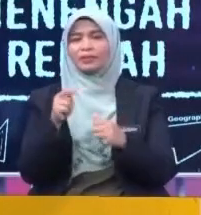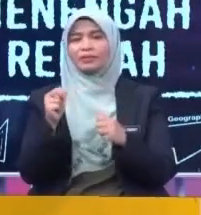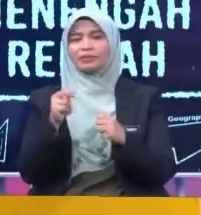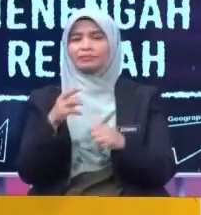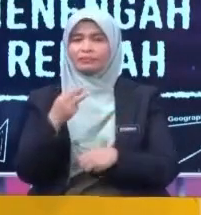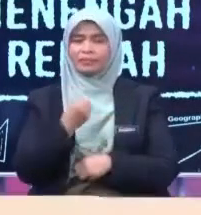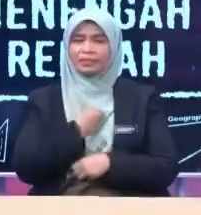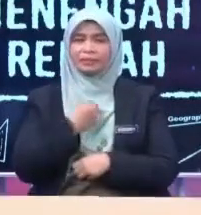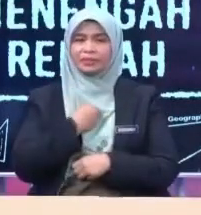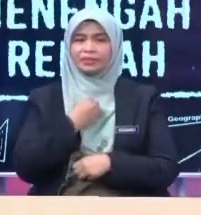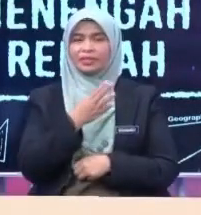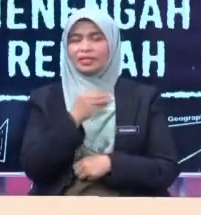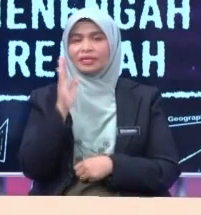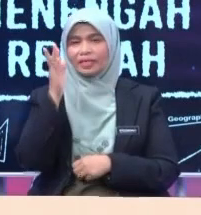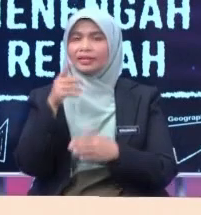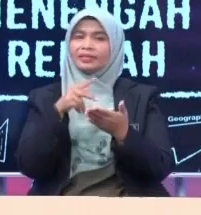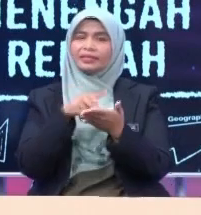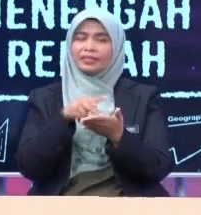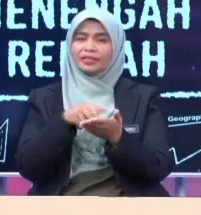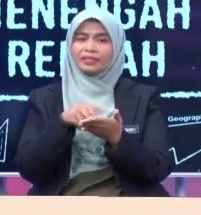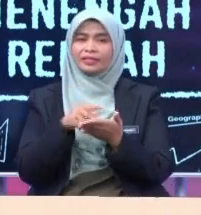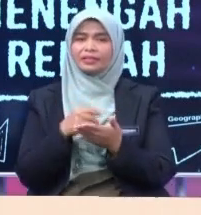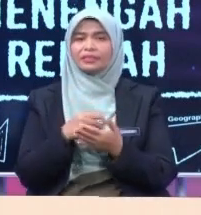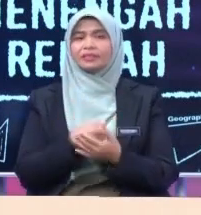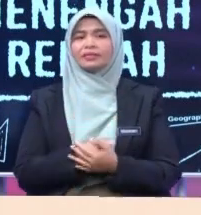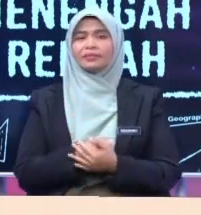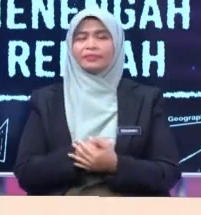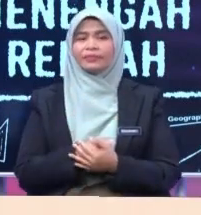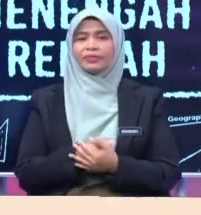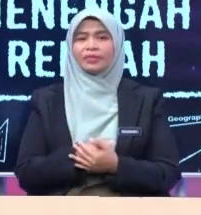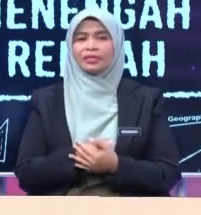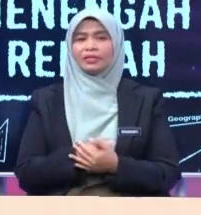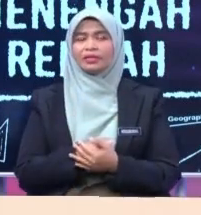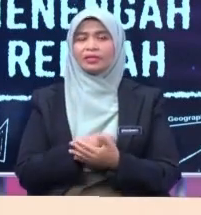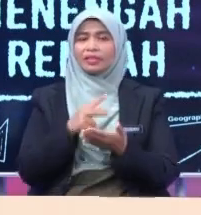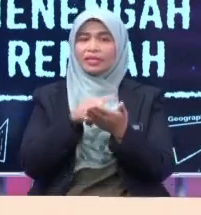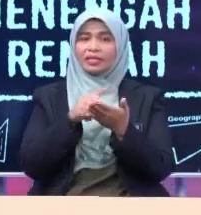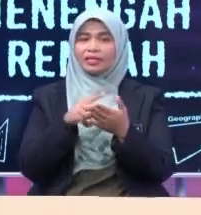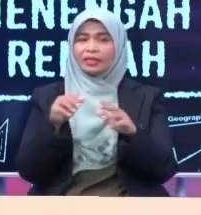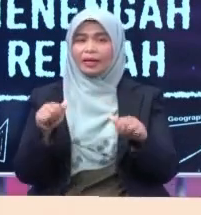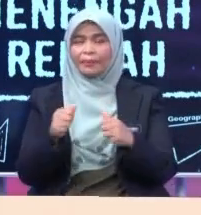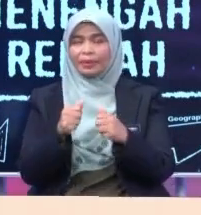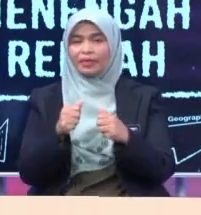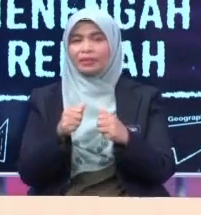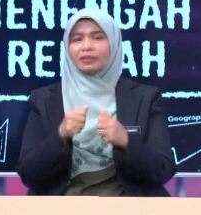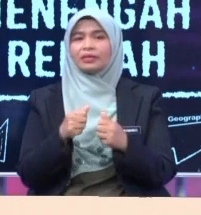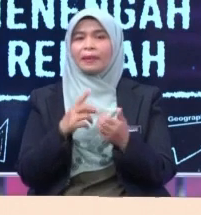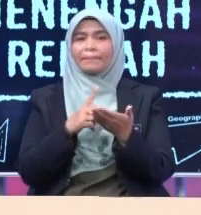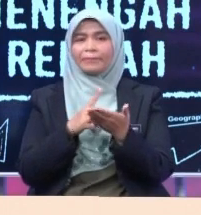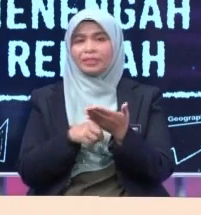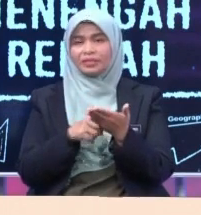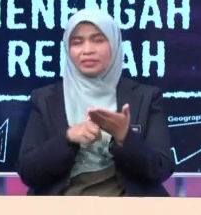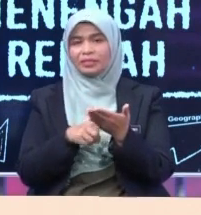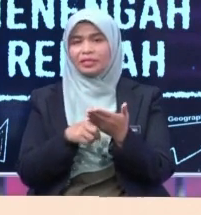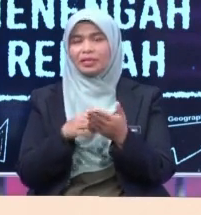pula hisab. Okay, jadi hisab tu apa? Hisab ni ataupun perhitungan amal ialah perbicaraan